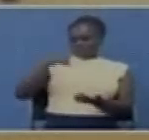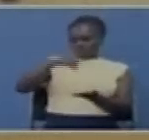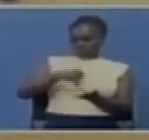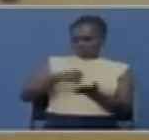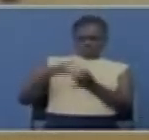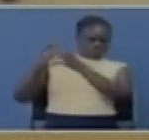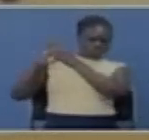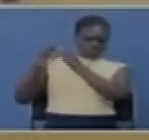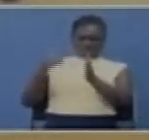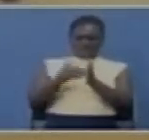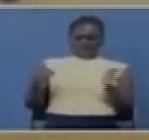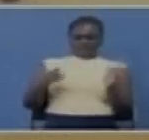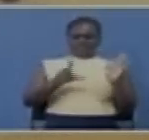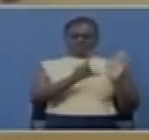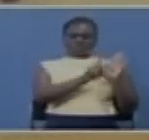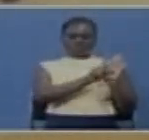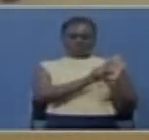ambayo ni kinyume cha sheria.